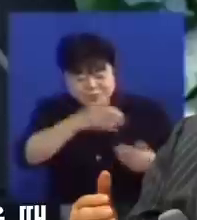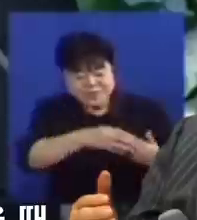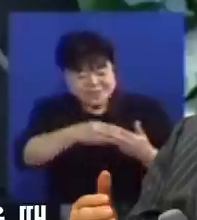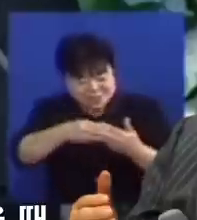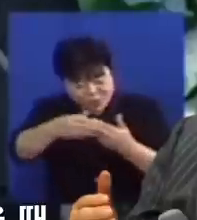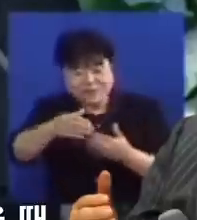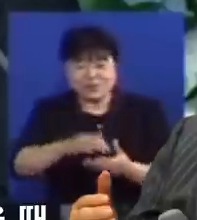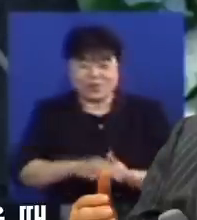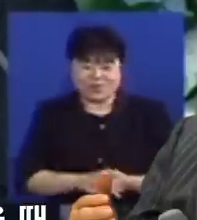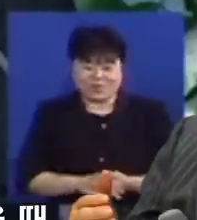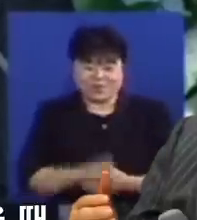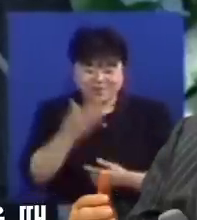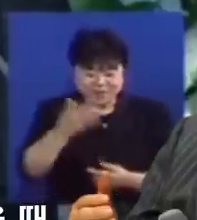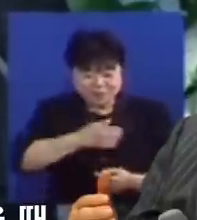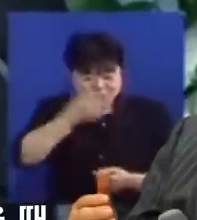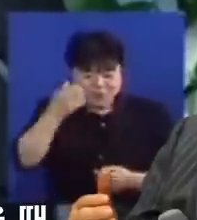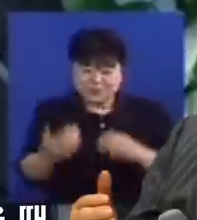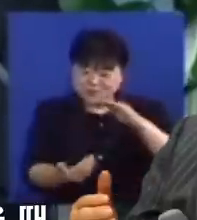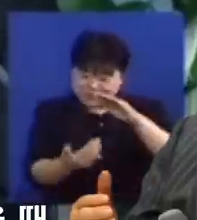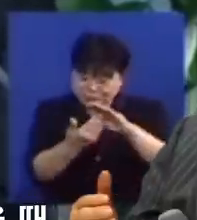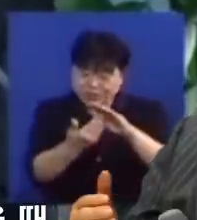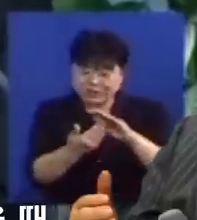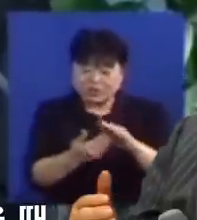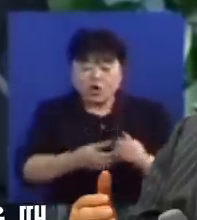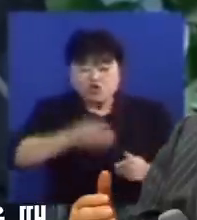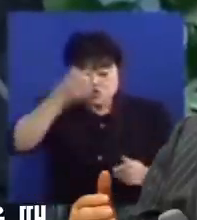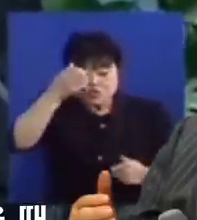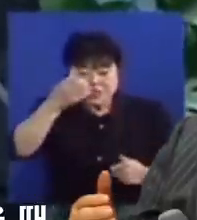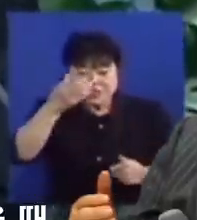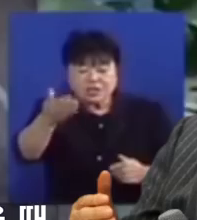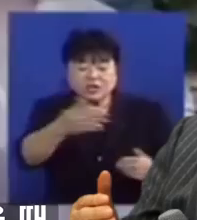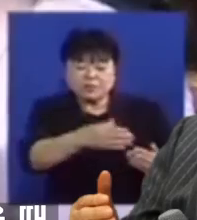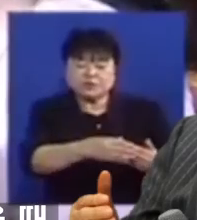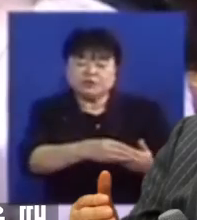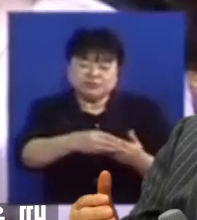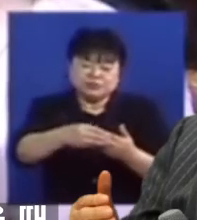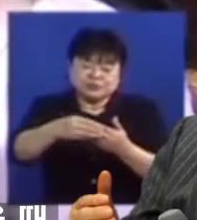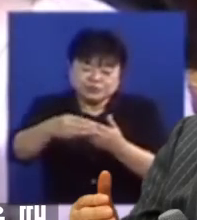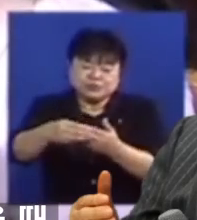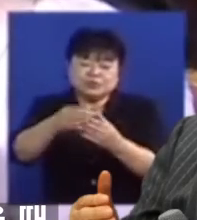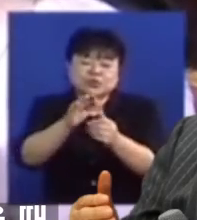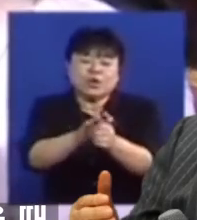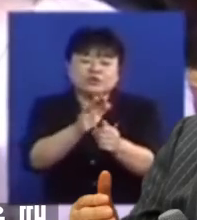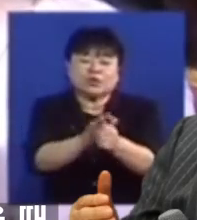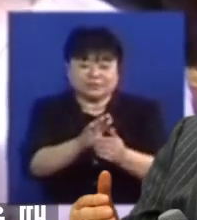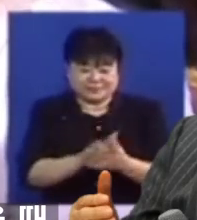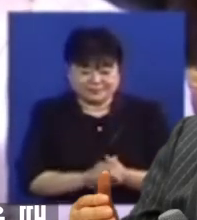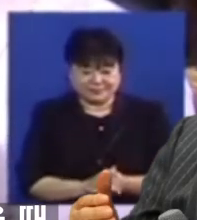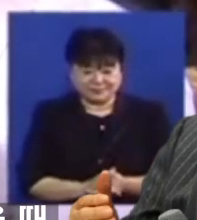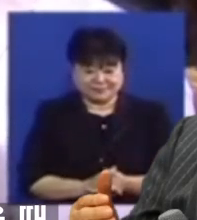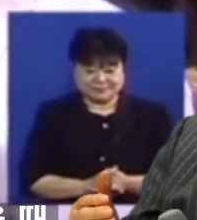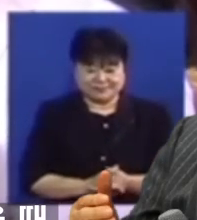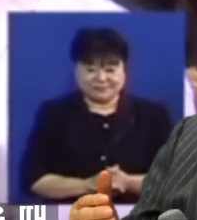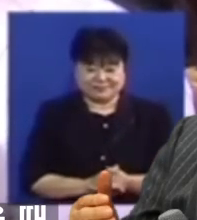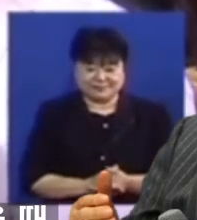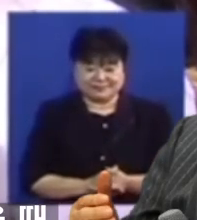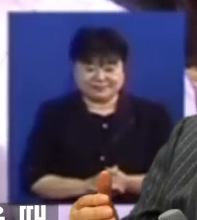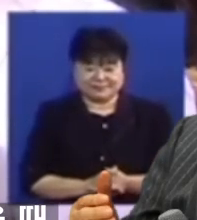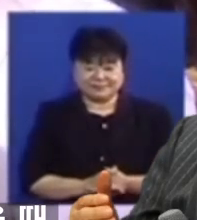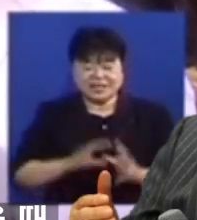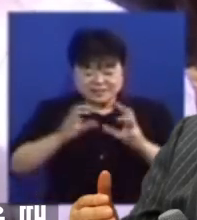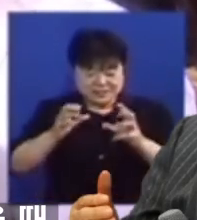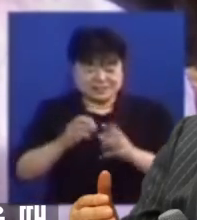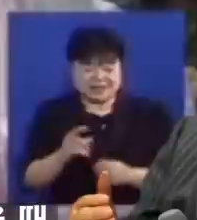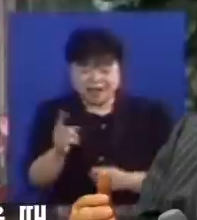것입니다. 여러분이 꿈을 이루는 것이 아니라 꿈이 여러분을 붙잡고 이루어지게 만들어주는 것입니다. 이